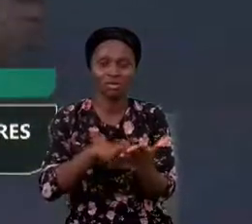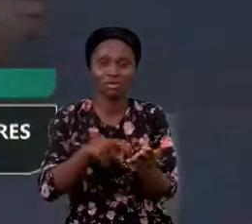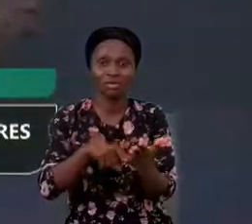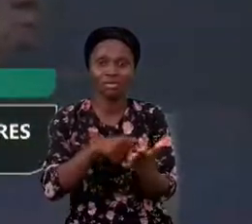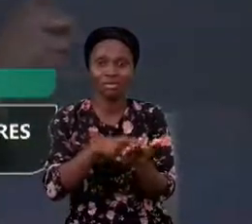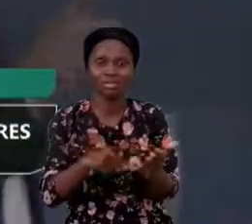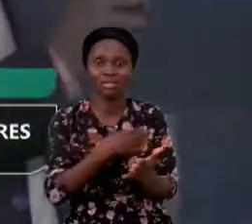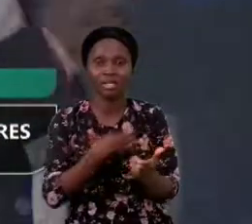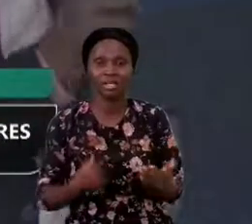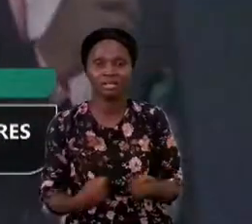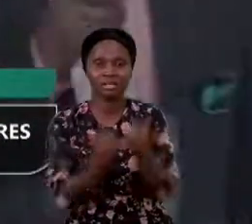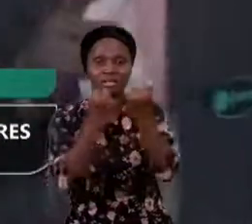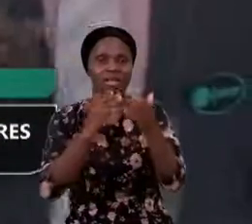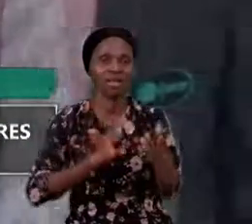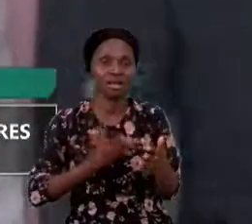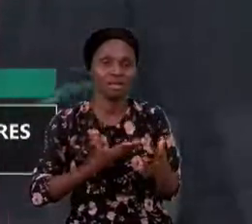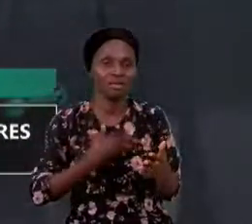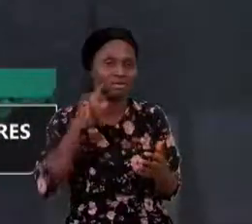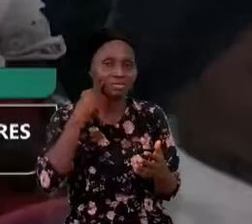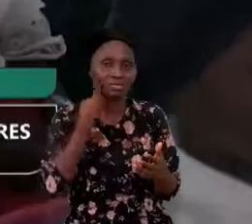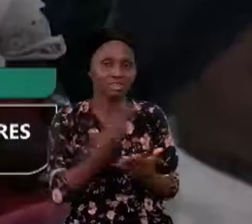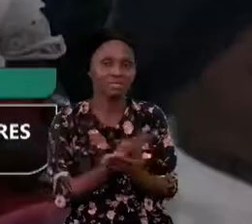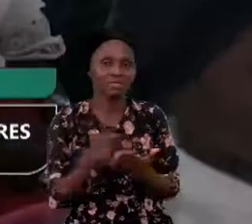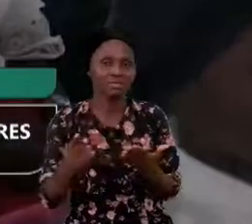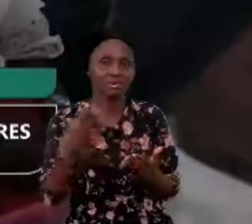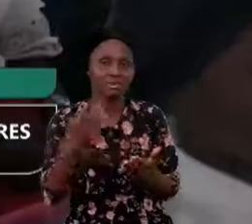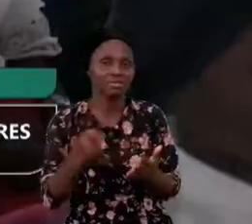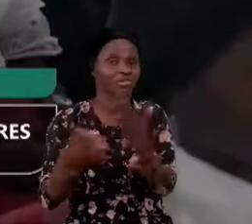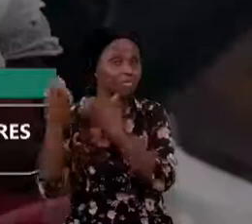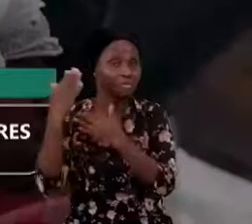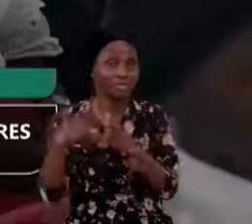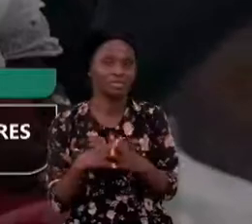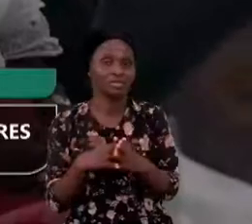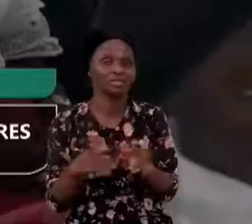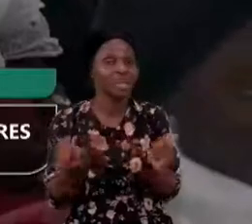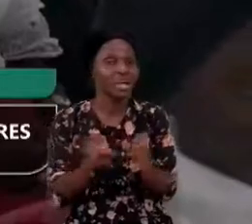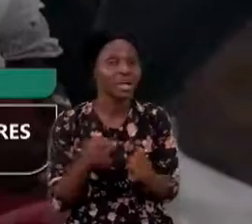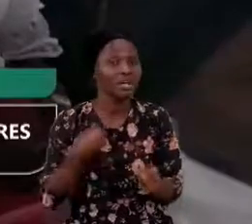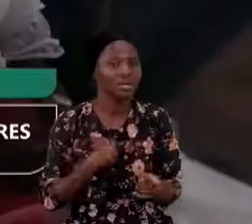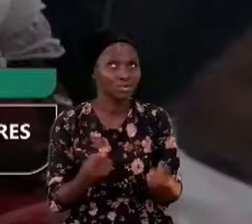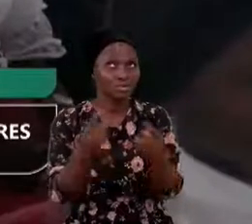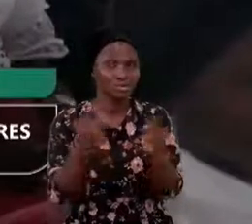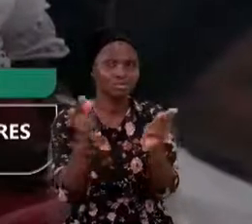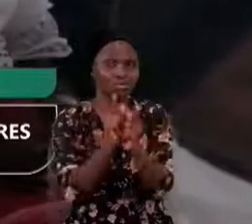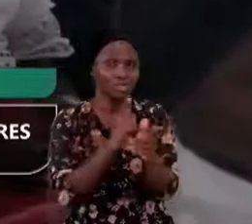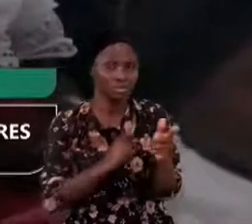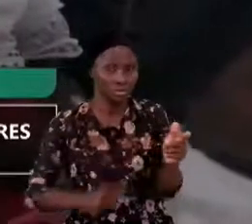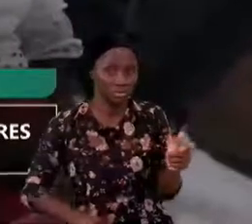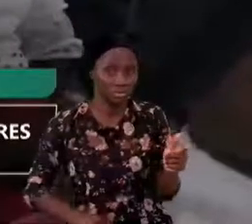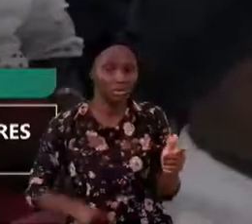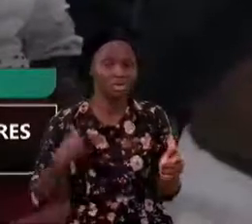amers. Comme nous venons au Seigneur, nous devons nous rappeler que si je continue à faire les mêmes